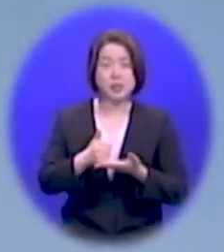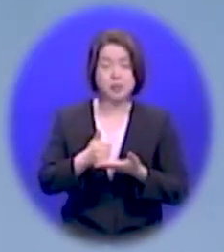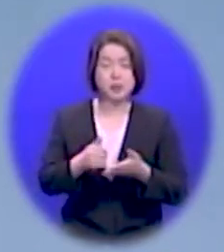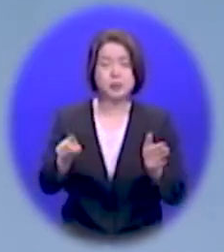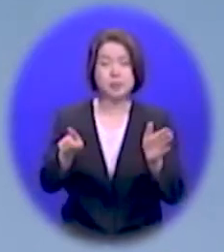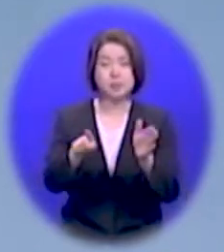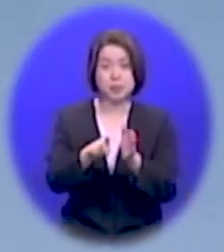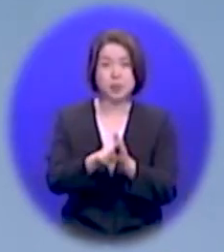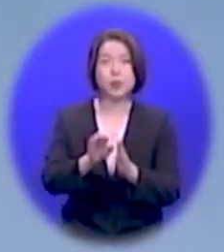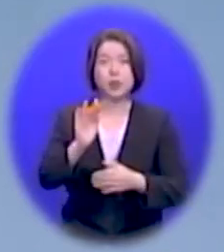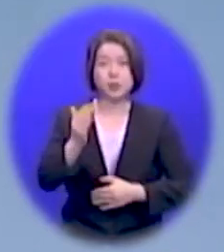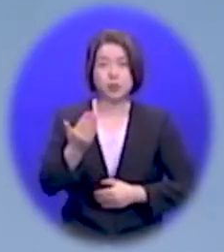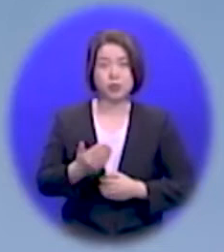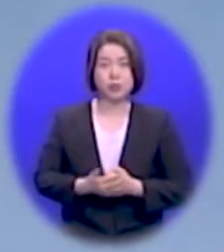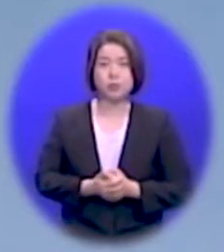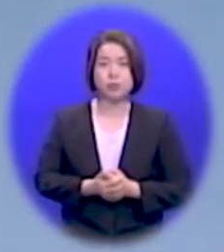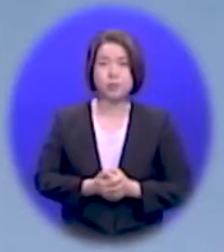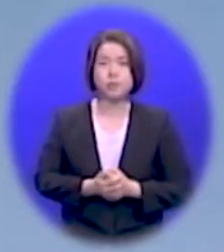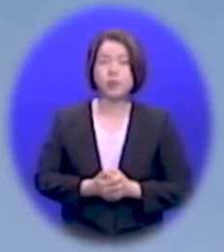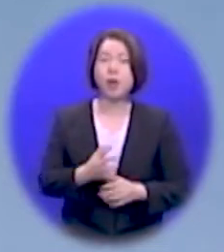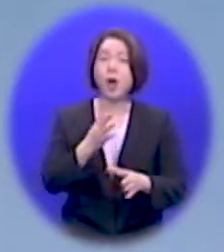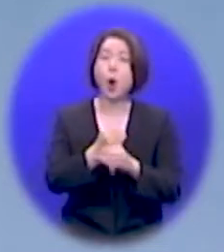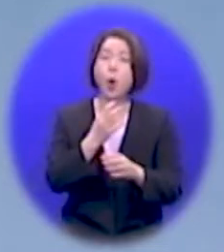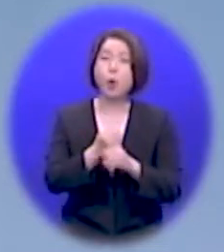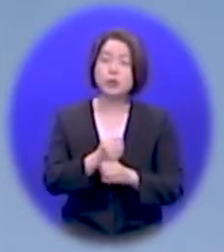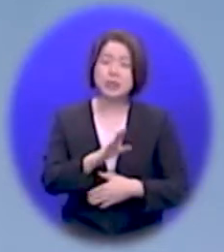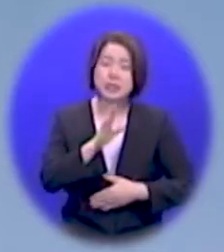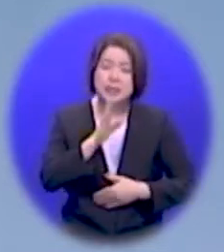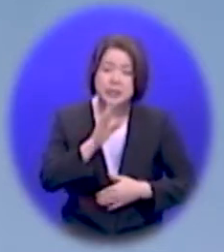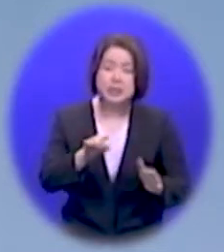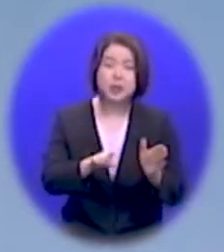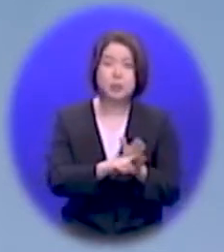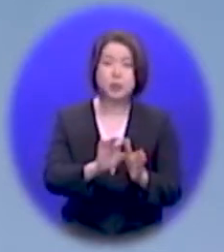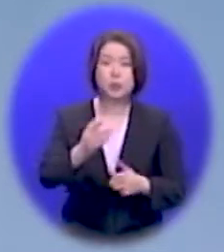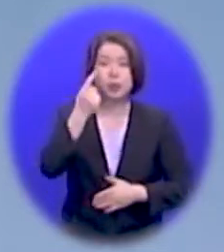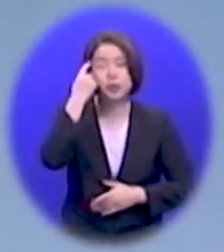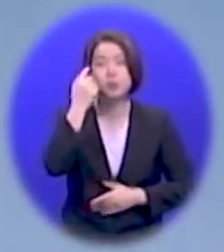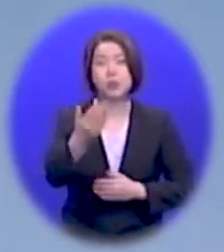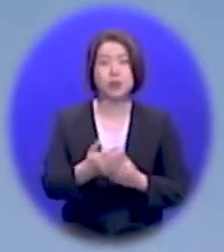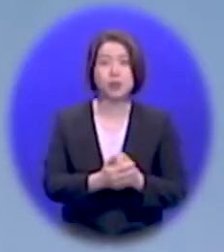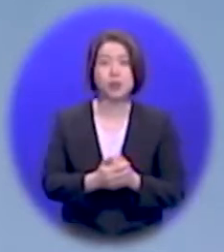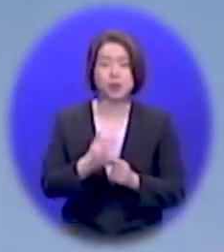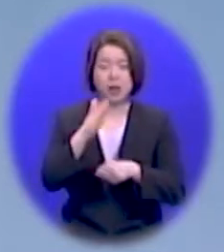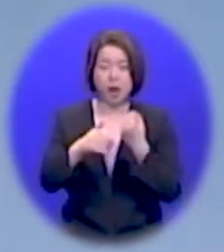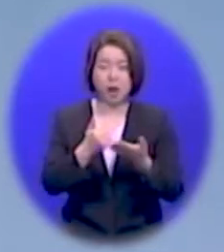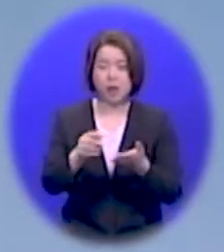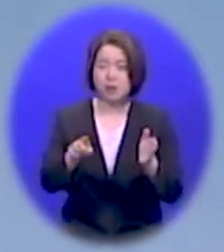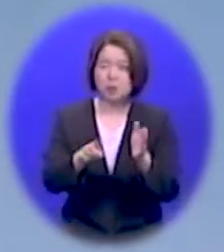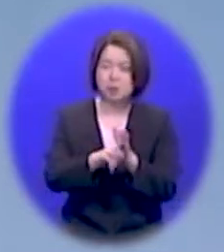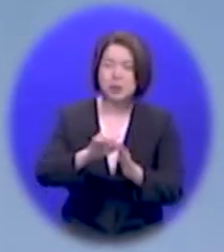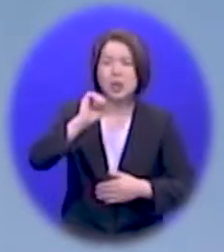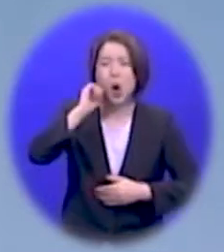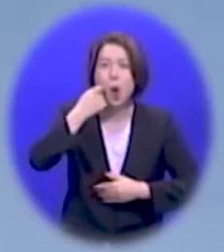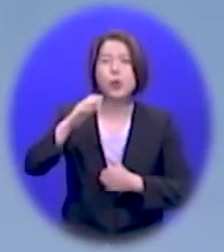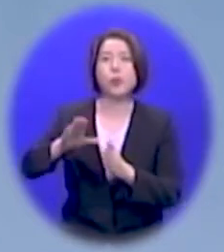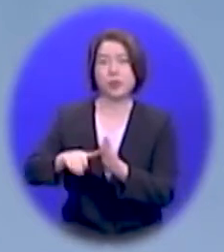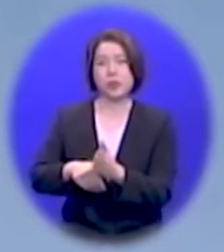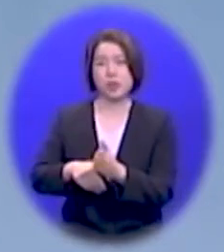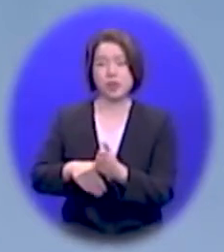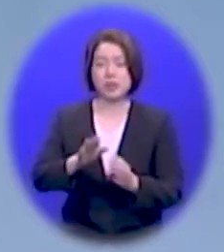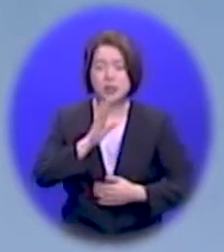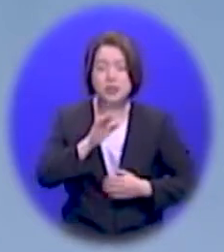하는데 언제 진짜 믿어야 합니까 하나님이 믿어지지 않을 때 에요